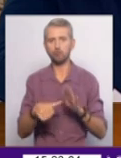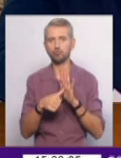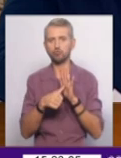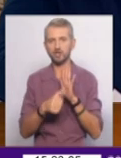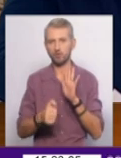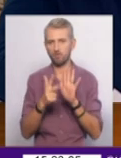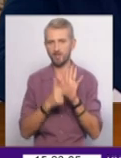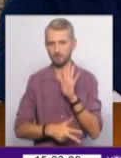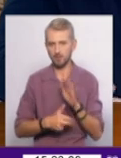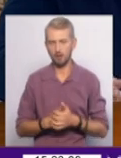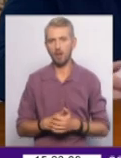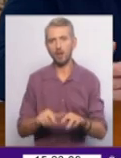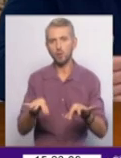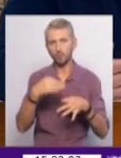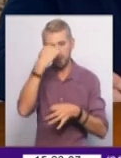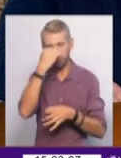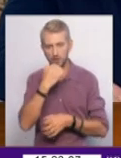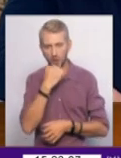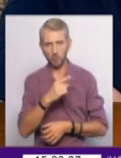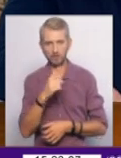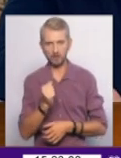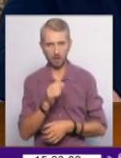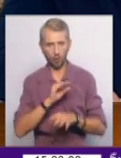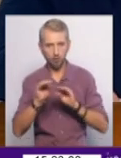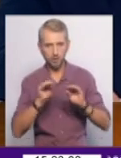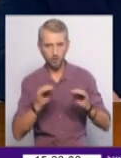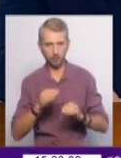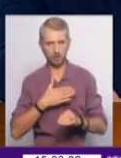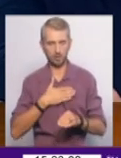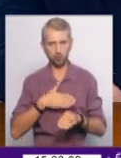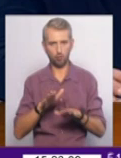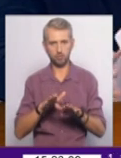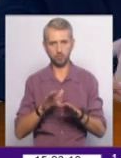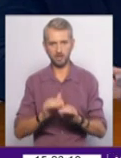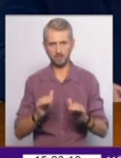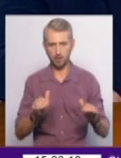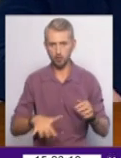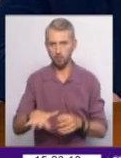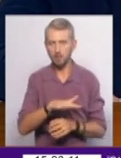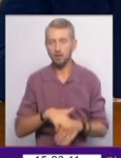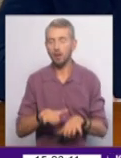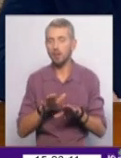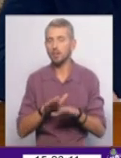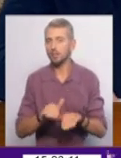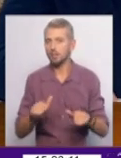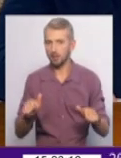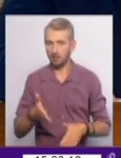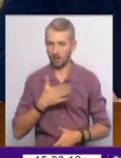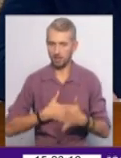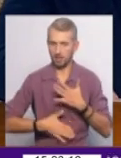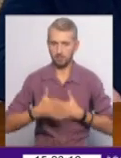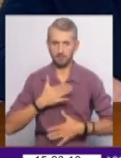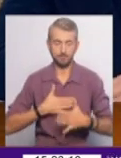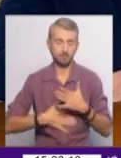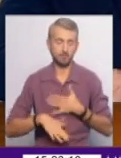680. Дозвольте подякувати за облаштування нашого дитячого майданчика. Дітки дуже задоволені, з задоволенням